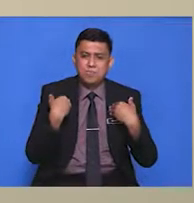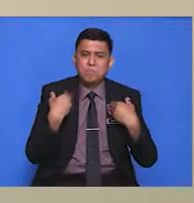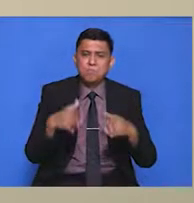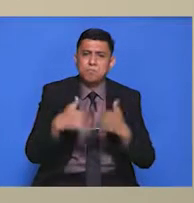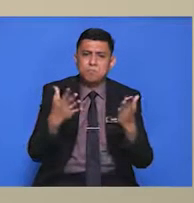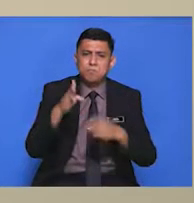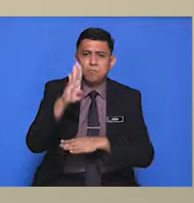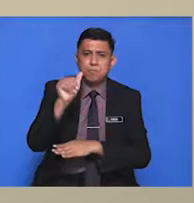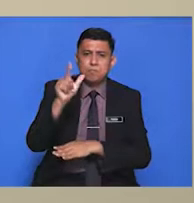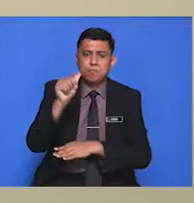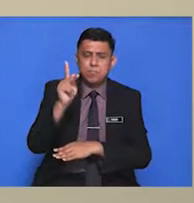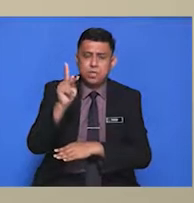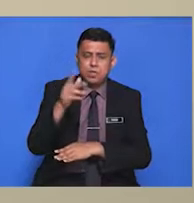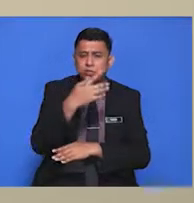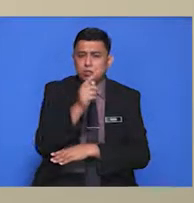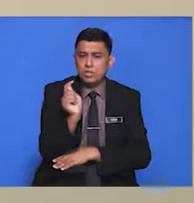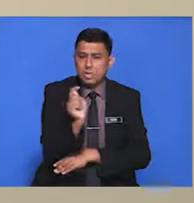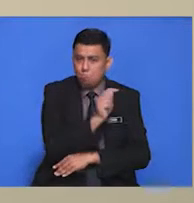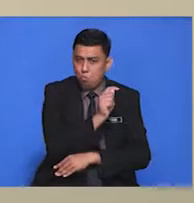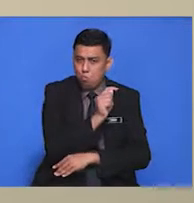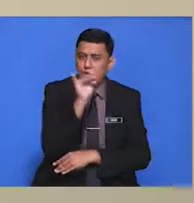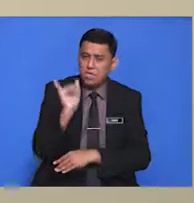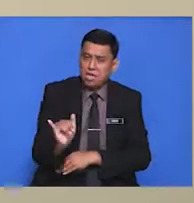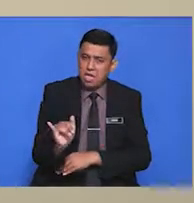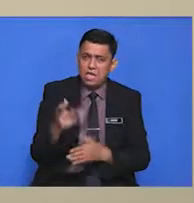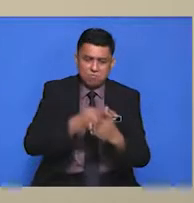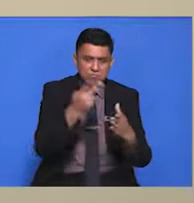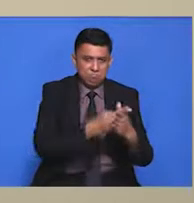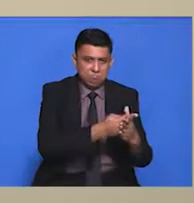Balak Timur yang kacau bilau.